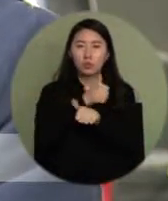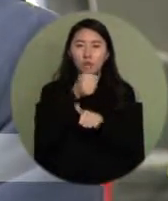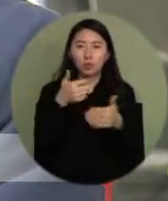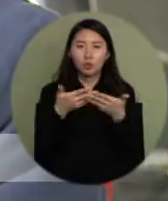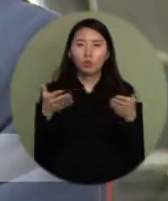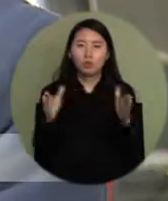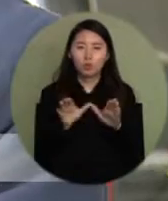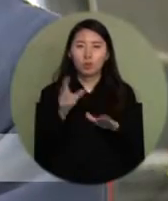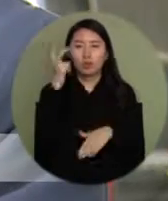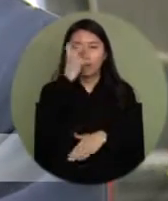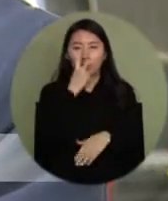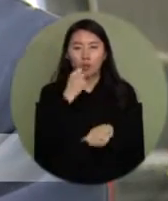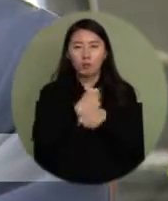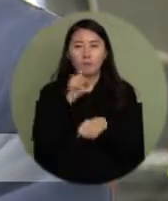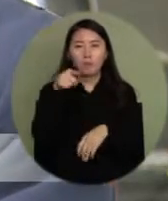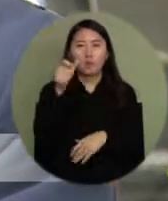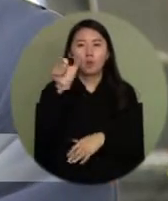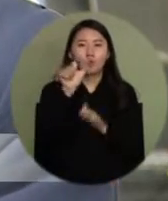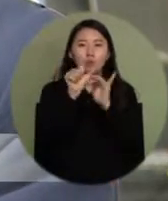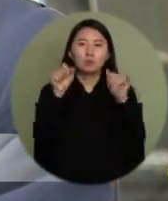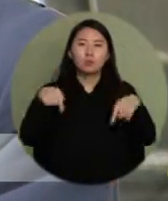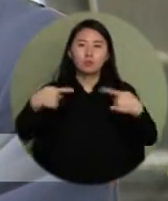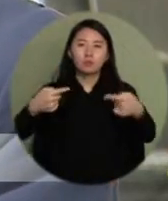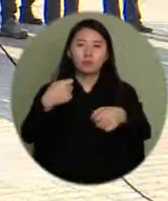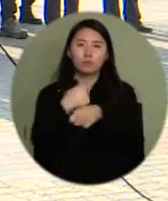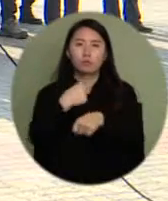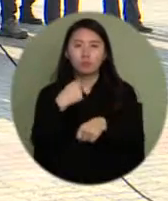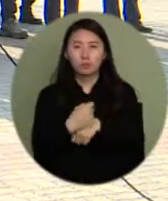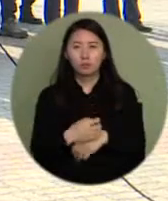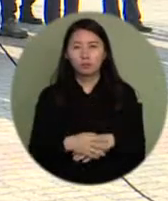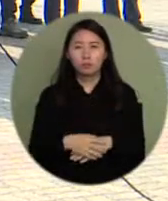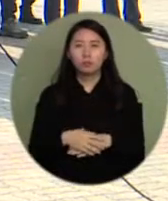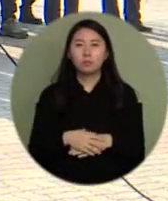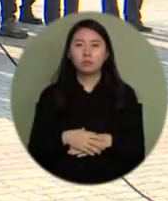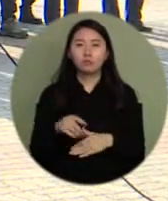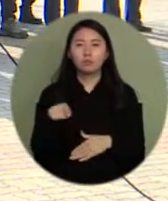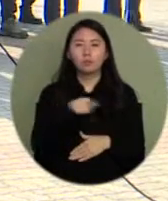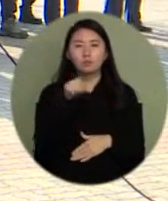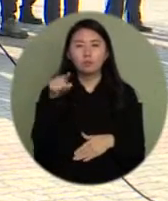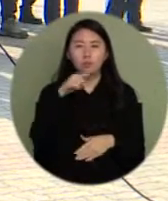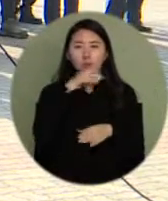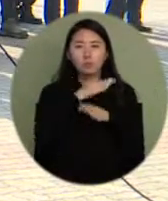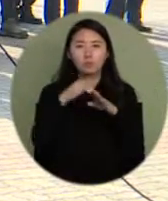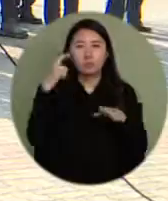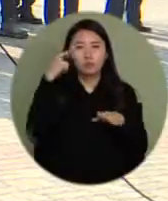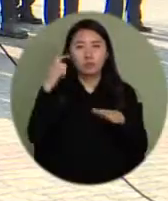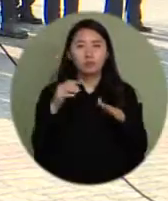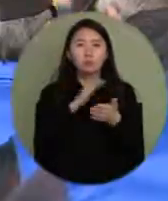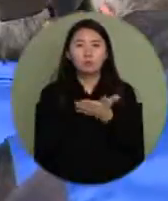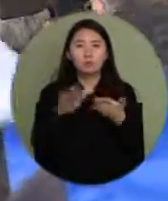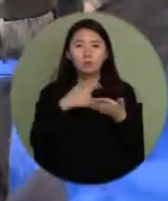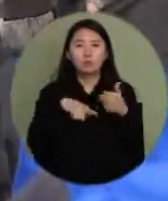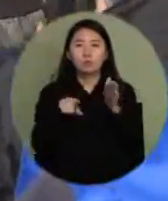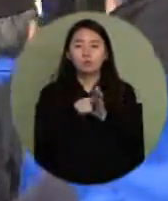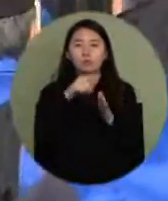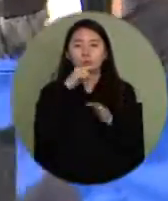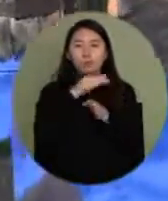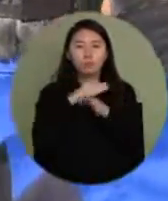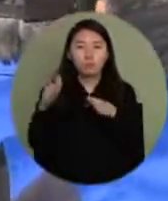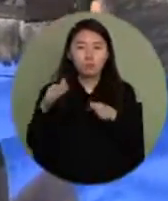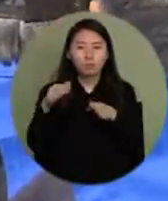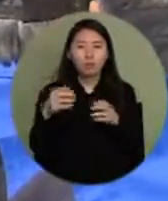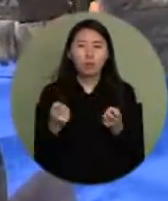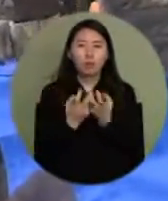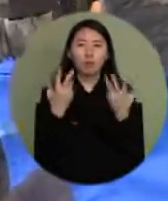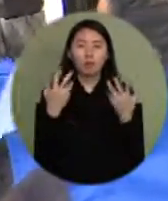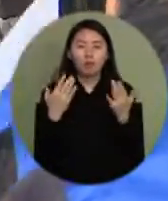지역 보훈단체 소속 150여 명이 참석했습니다. 이들은 한반도 평화를 위해 북한이 핵 개발을 즉각